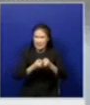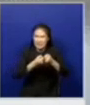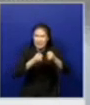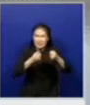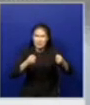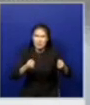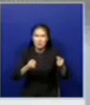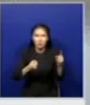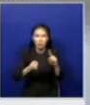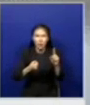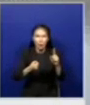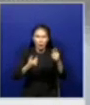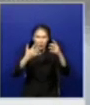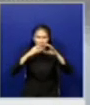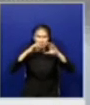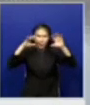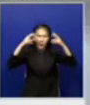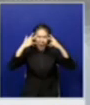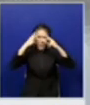าลประยุทธ์หนึ่ง